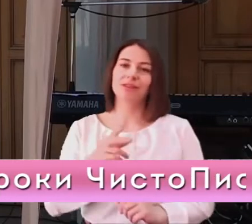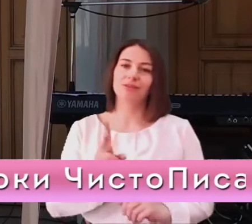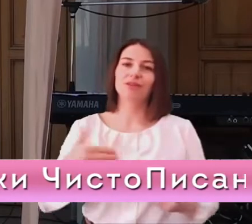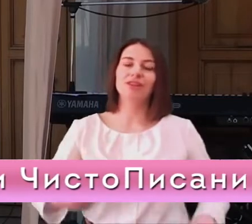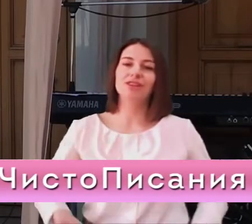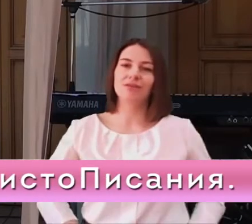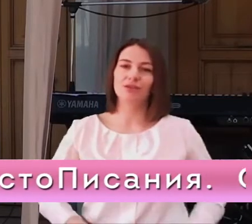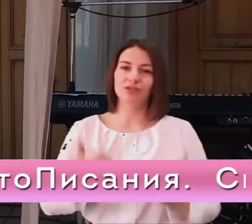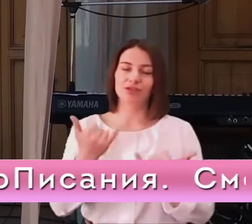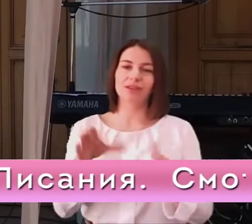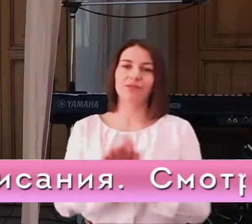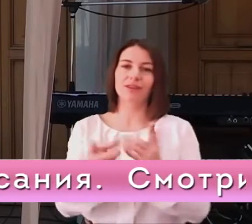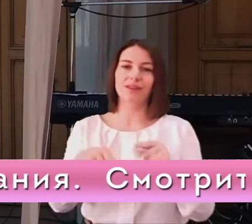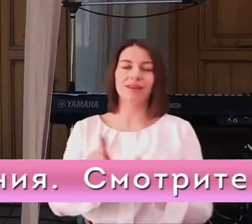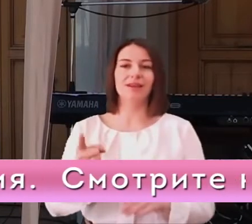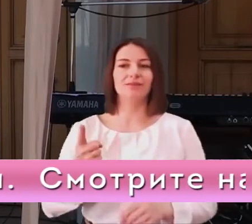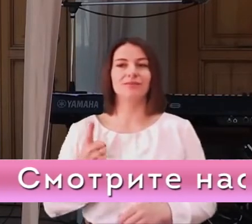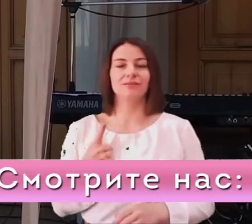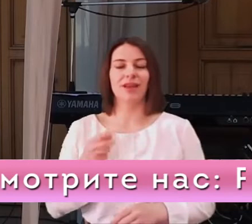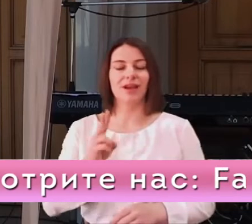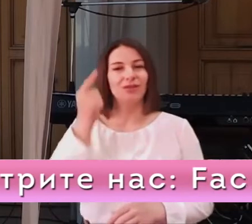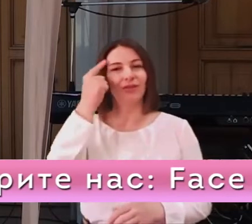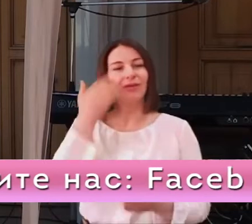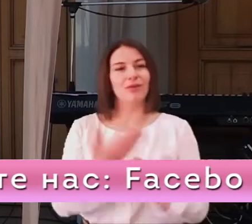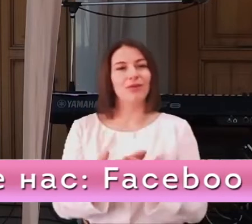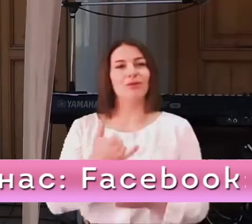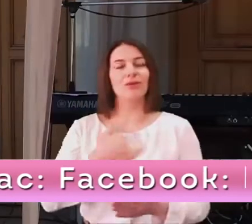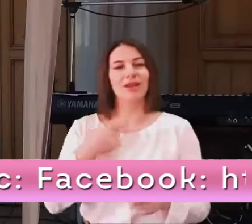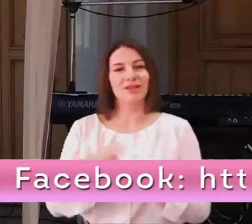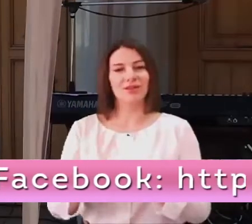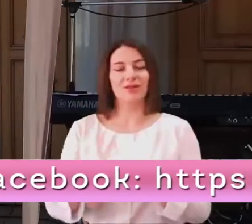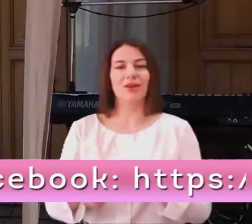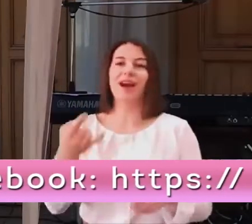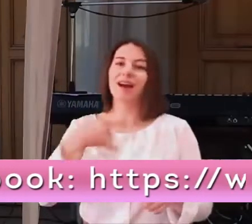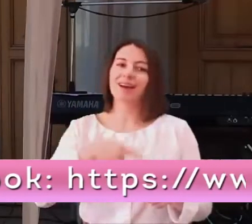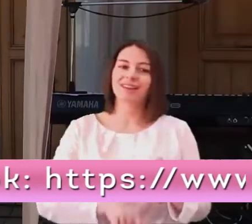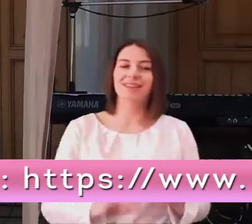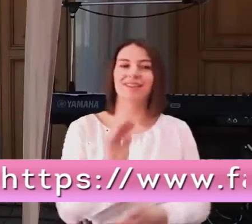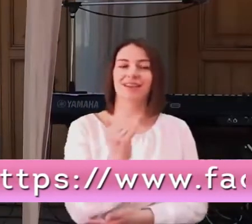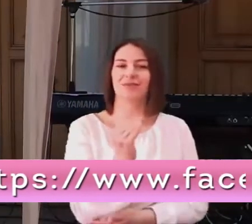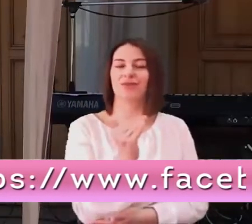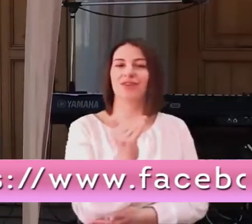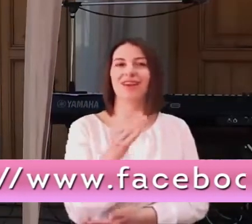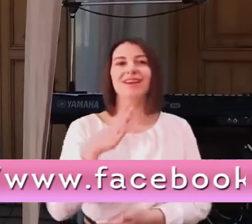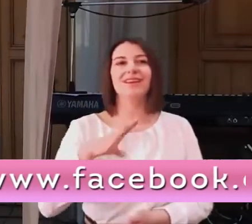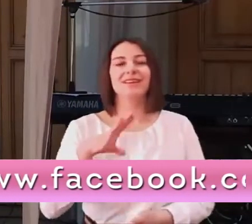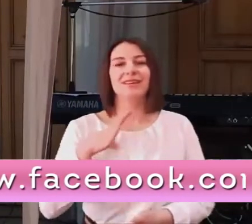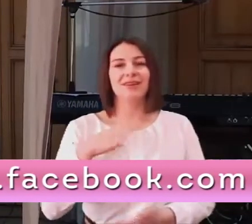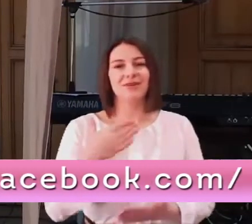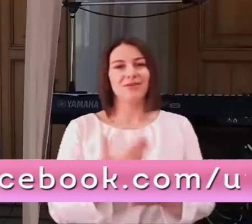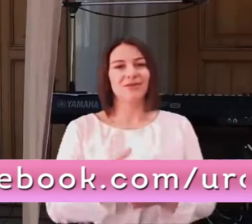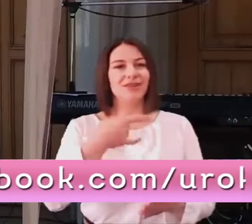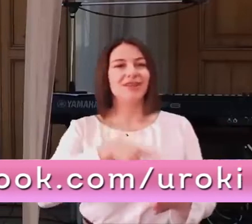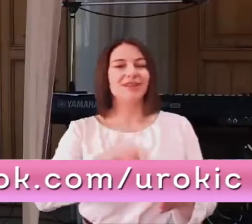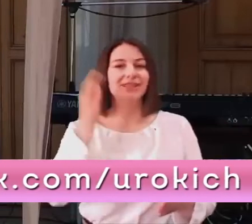ожиданиях. Кто-то думает, что, может быть, у меня скоро родится ребенок, и ожидания этого события, они тоже наполняют его жизнь